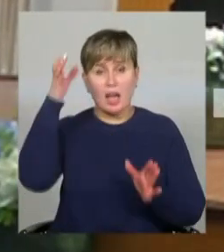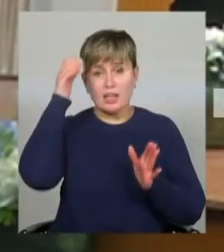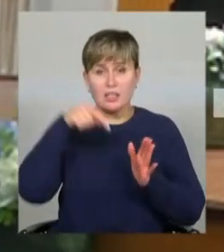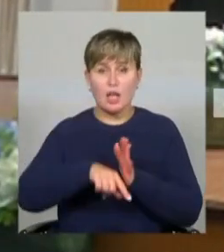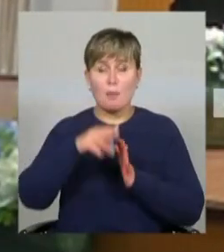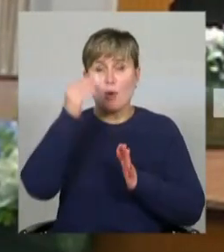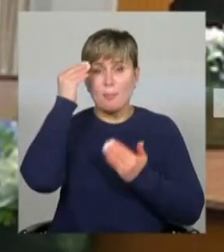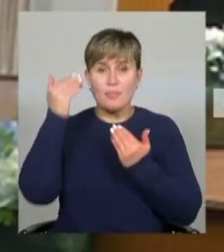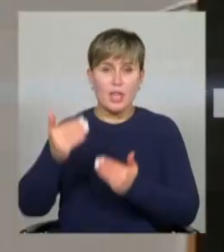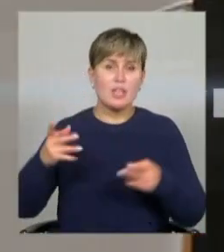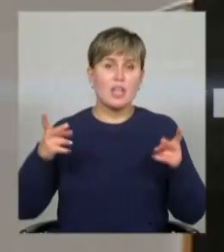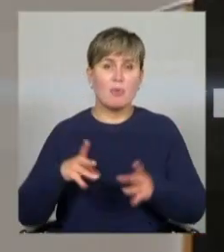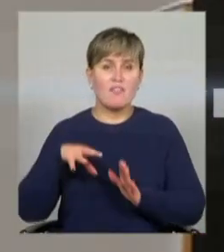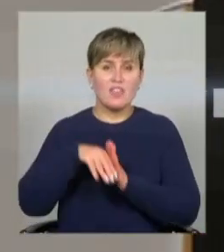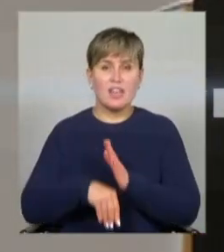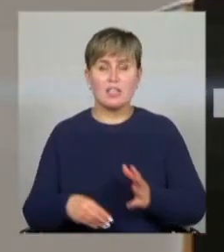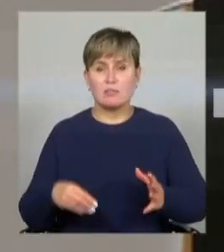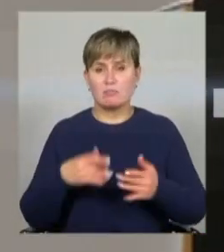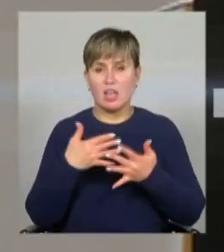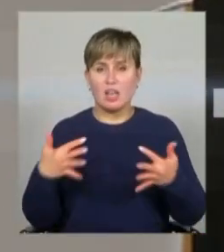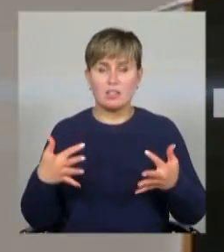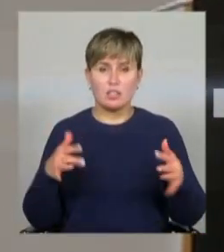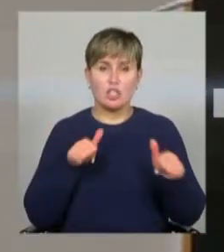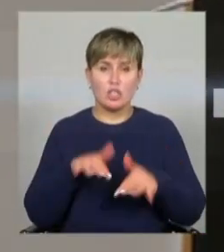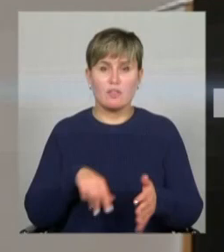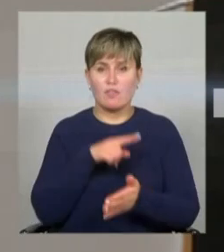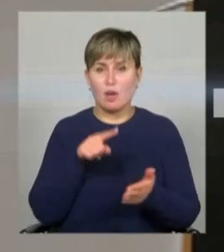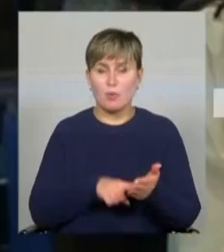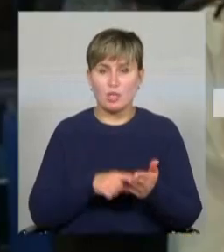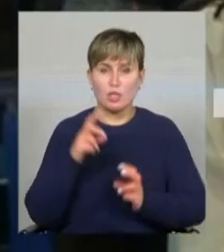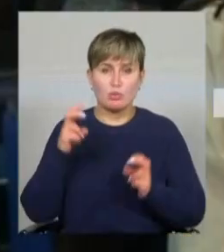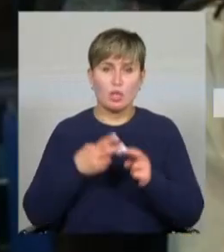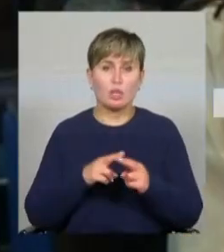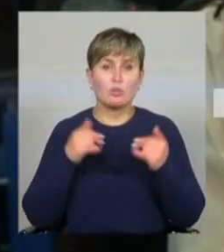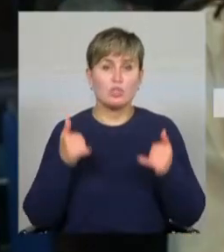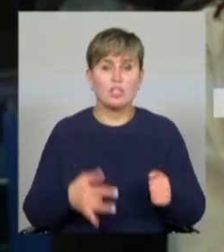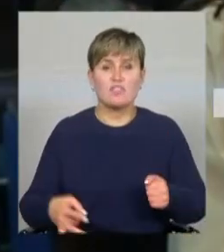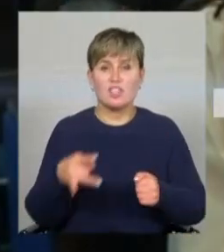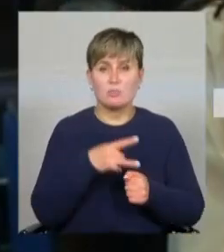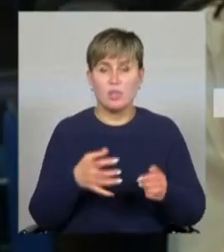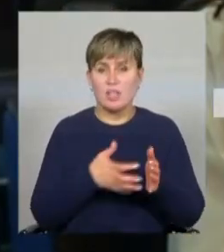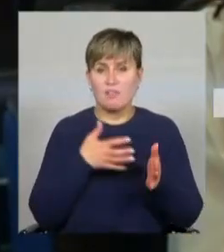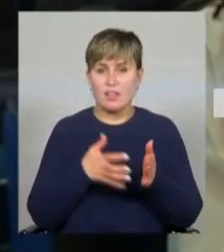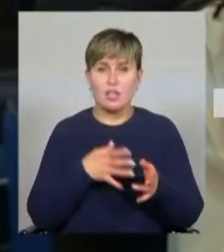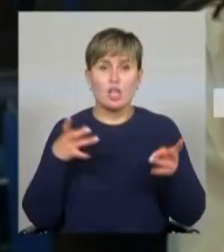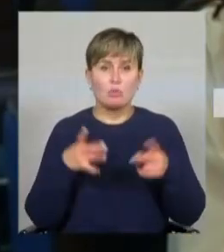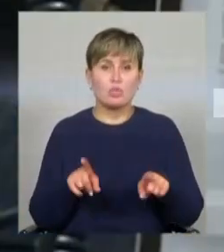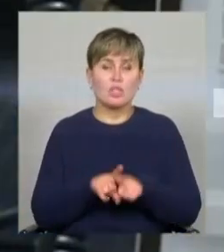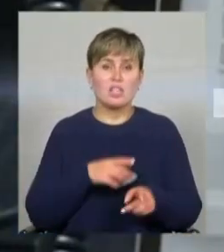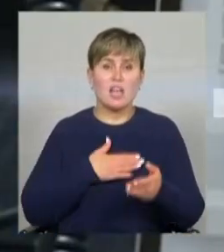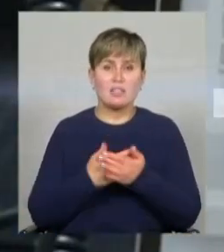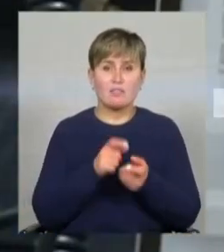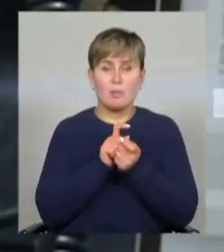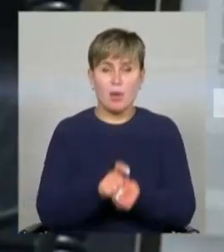Рашида Нугманова, необходимо внедрять комплексный пакет мер решения вопросов индустрии, который сейчас в республике отсутствует. Нужно также активно бороться